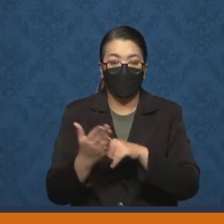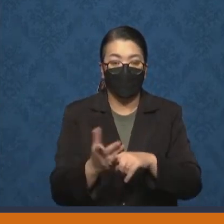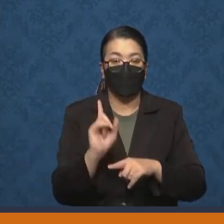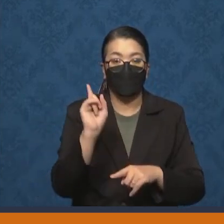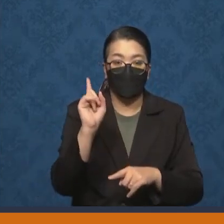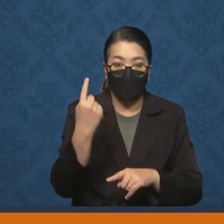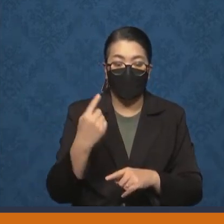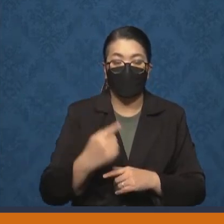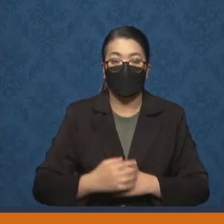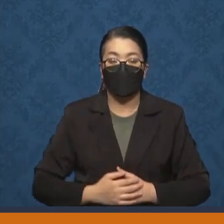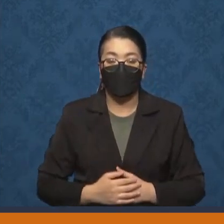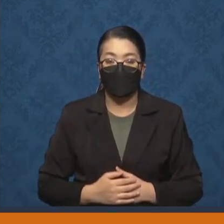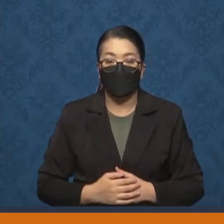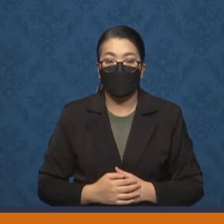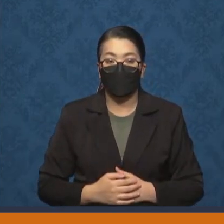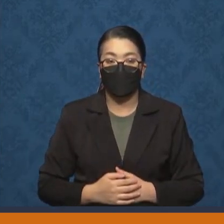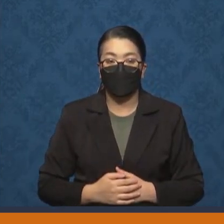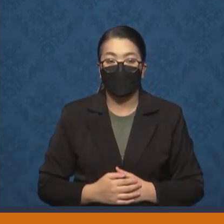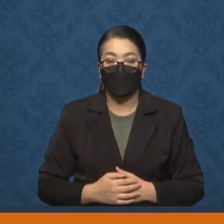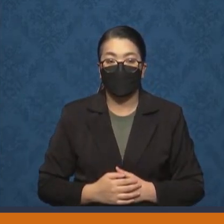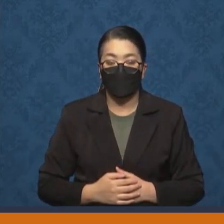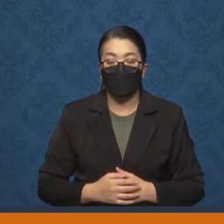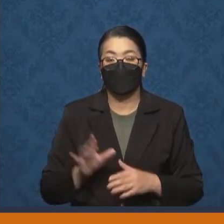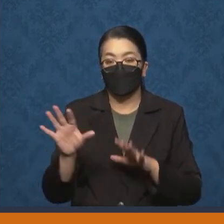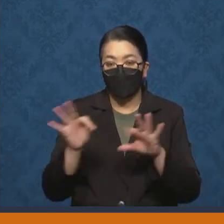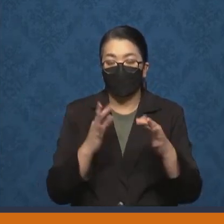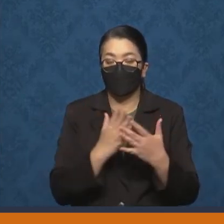ขอสงวนคำแปลยติและแปลยติมาครับเลือกค